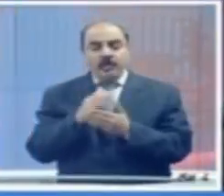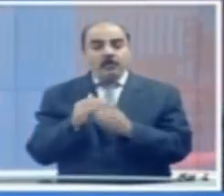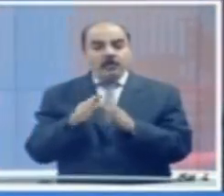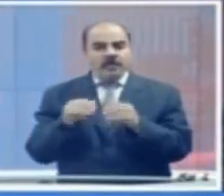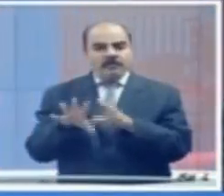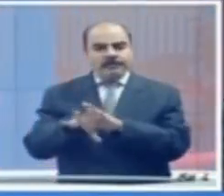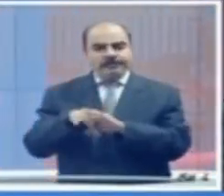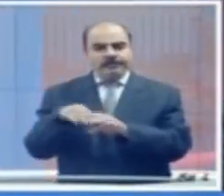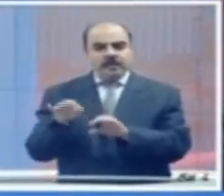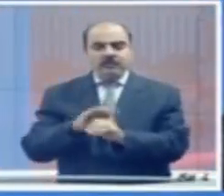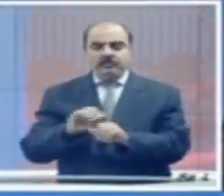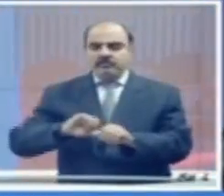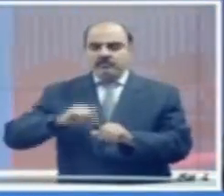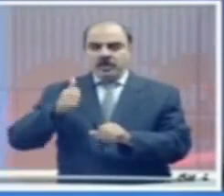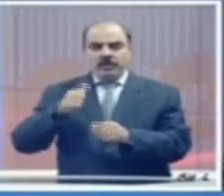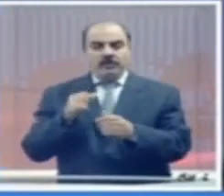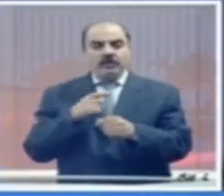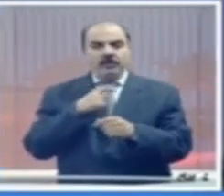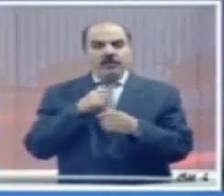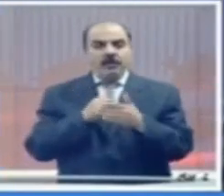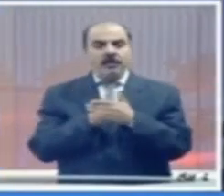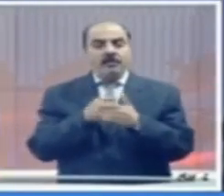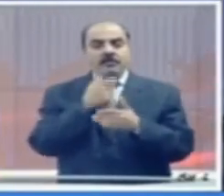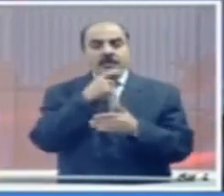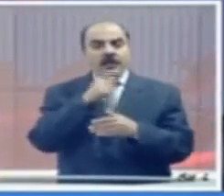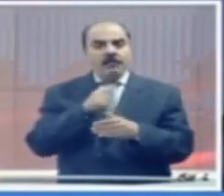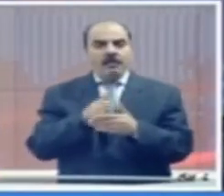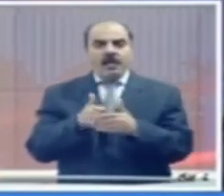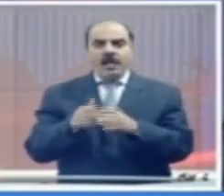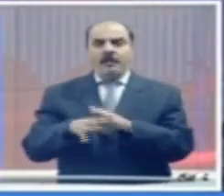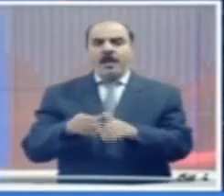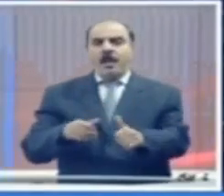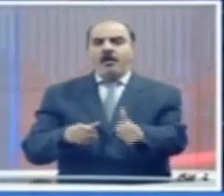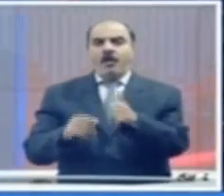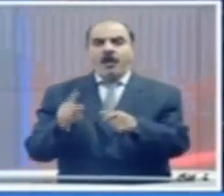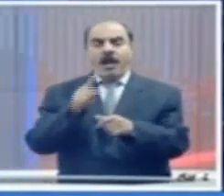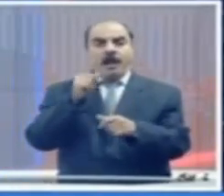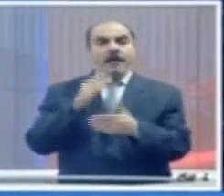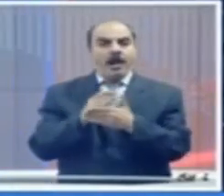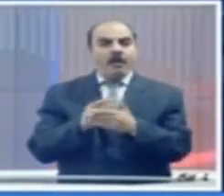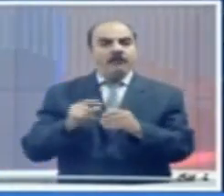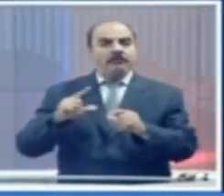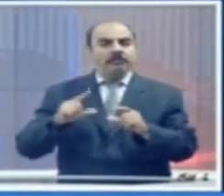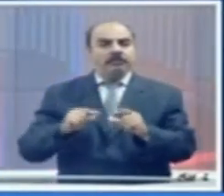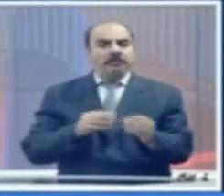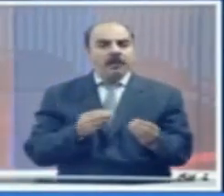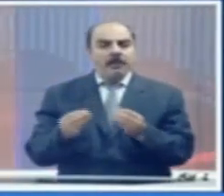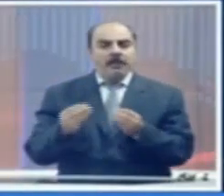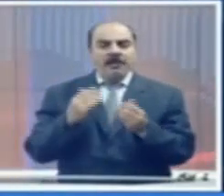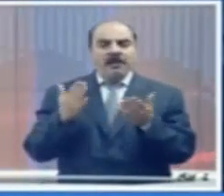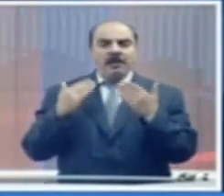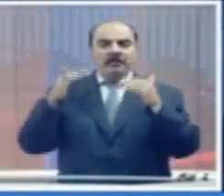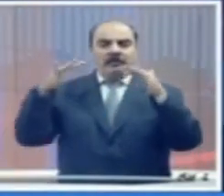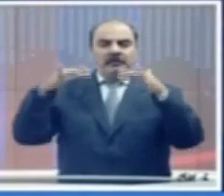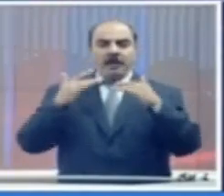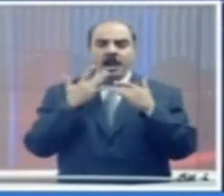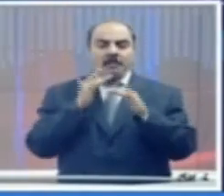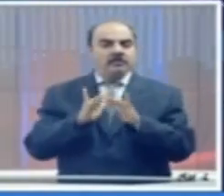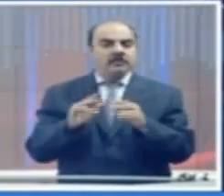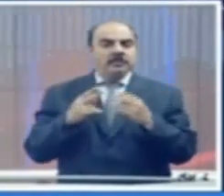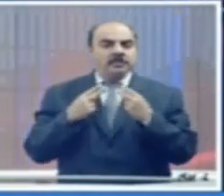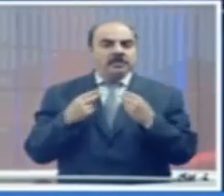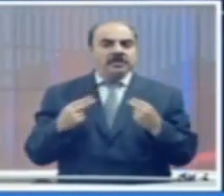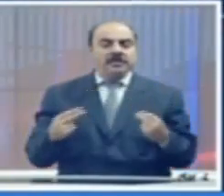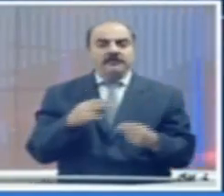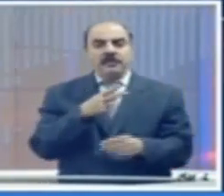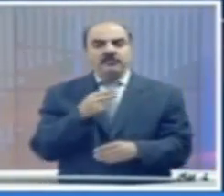في فاز بجائزة معهد الطاقة البريطاني كأفضل المشروعات المقدمة عالميا لخفض غازات الاحتباس